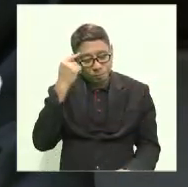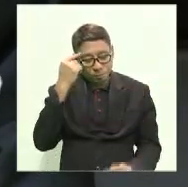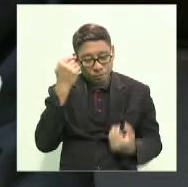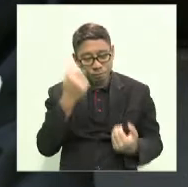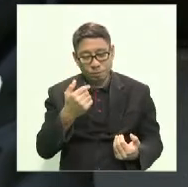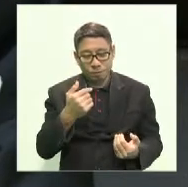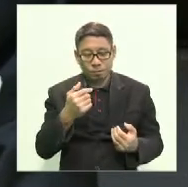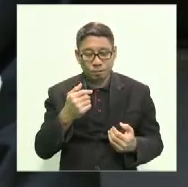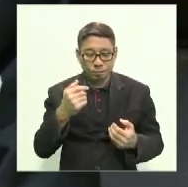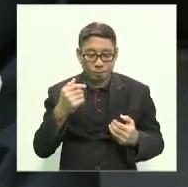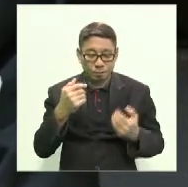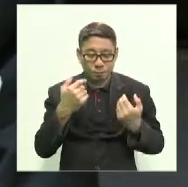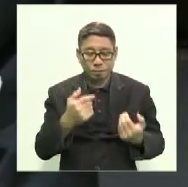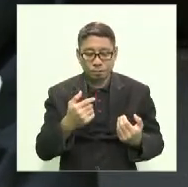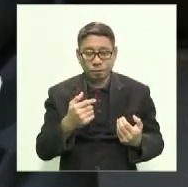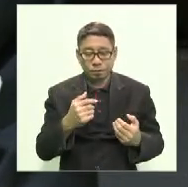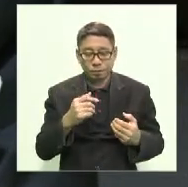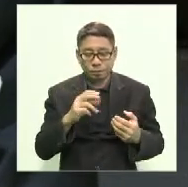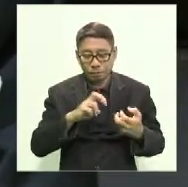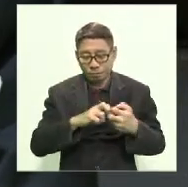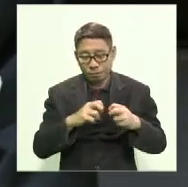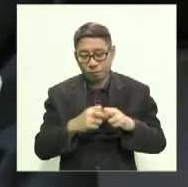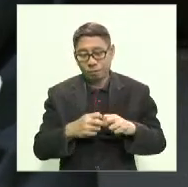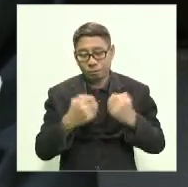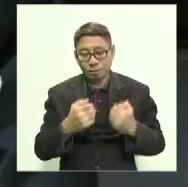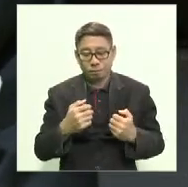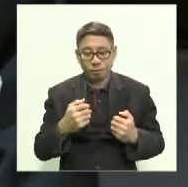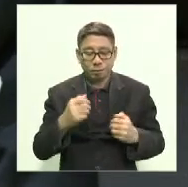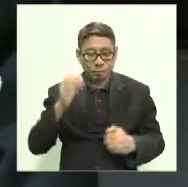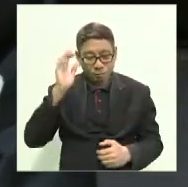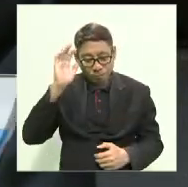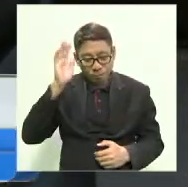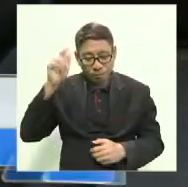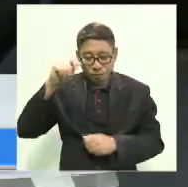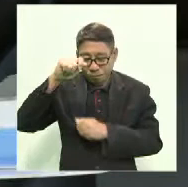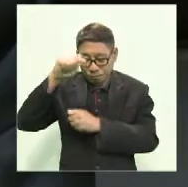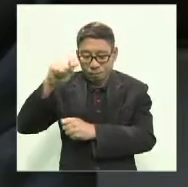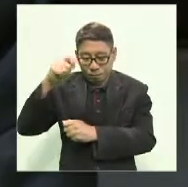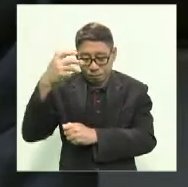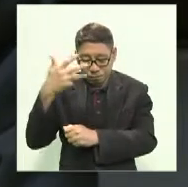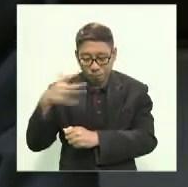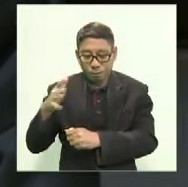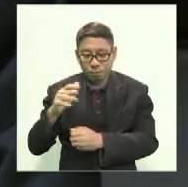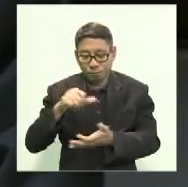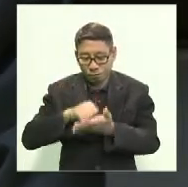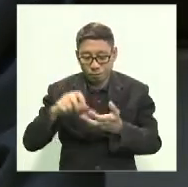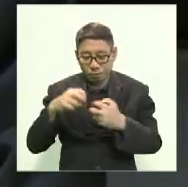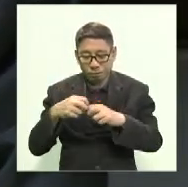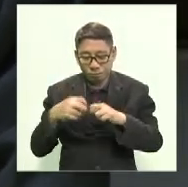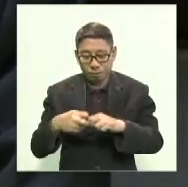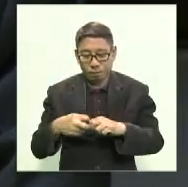สิ่งที่เป็นเงื่อนไขแล้วก็มีคอมเมนต์ในเว็บหลังจากที่ผมได้ประกาศไปคร่าวๆก็คือแล้วก็เราก็ได้แก้ปัญหาวันนี้คืน